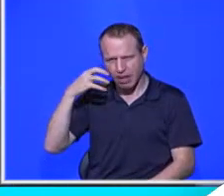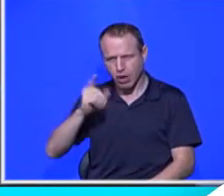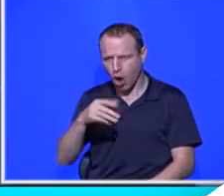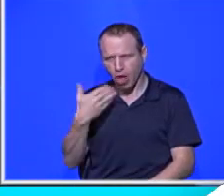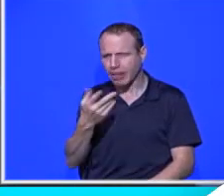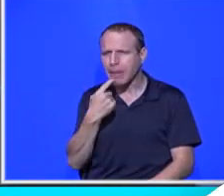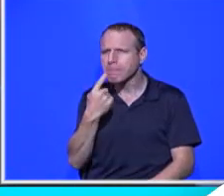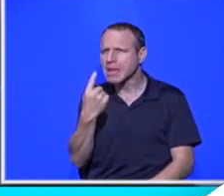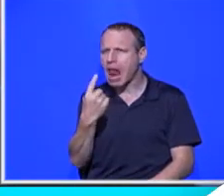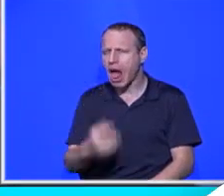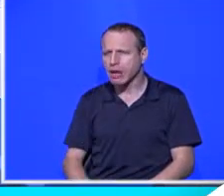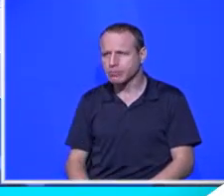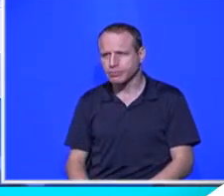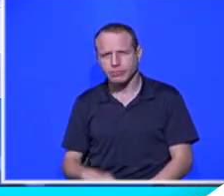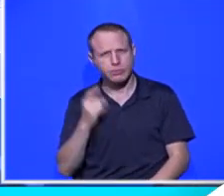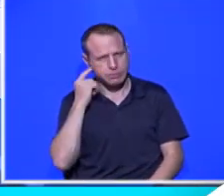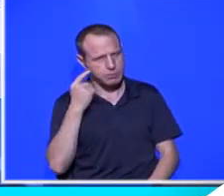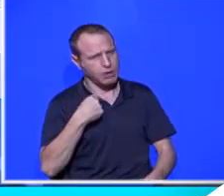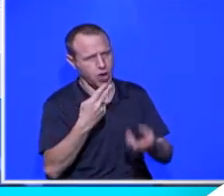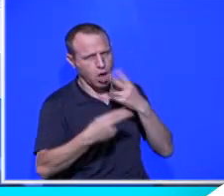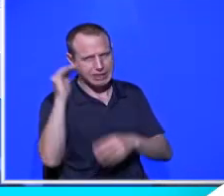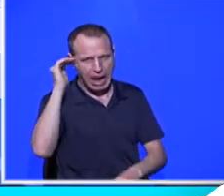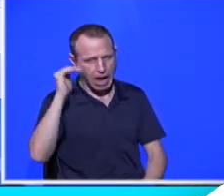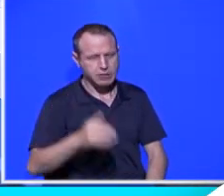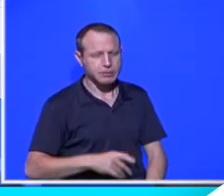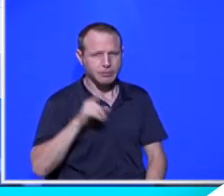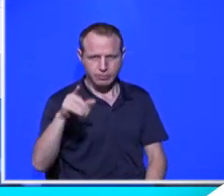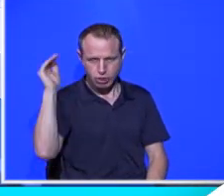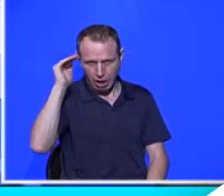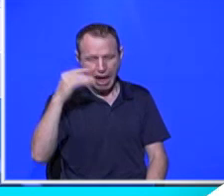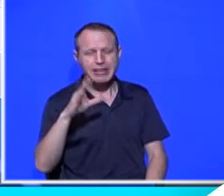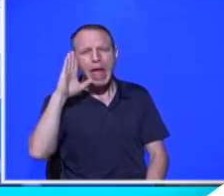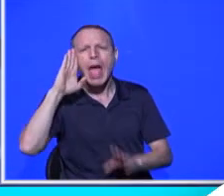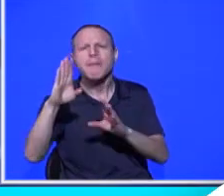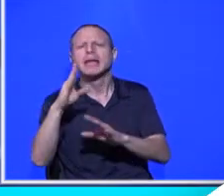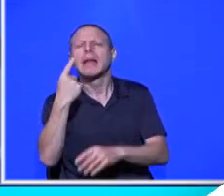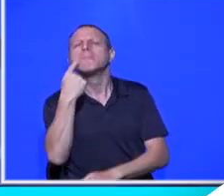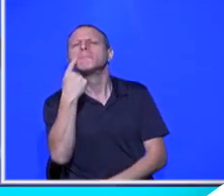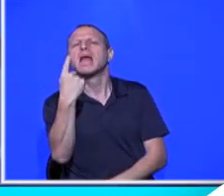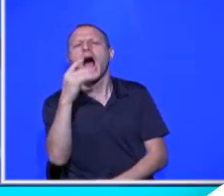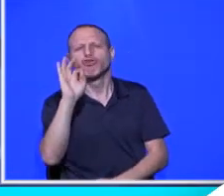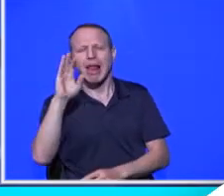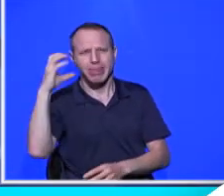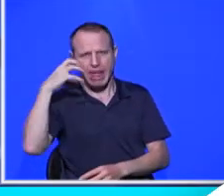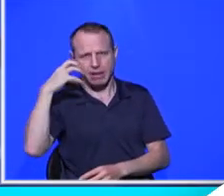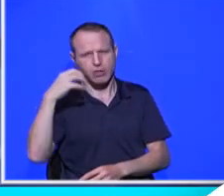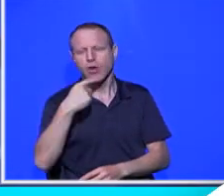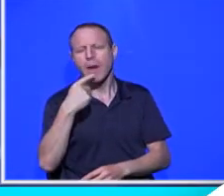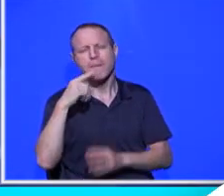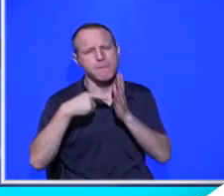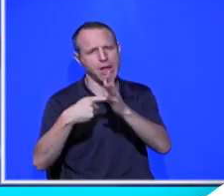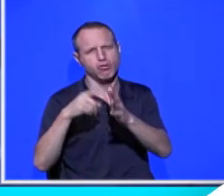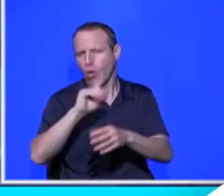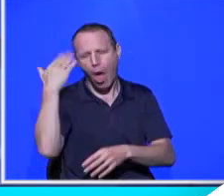מילה? תשמע, אני עוד פעם חוזר לגנץ. זה שגנץ האמין למילה של דרעי, זה מראה שהוא לא היה כאן בשנים